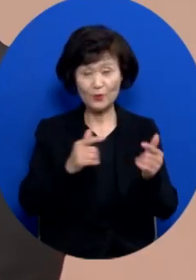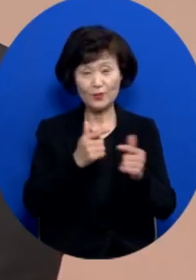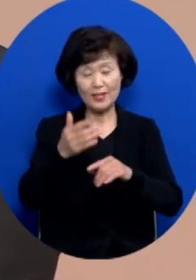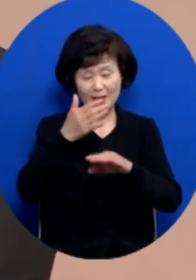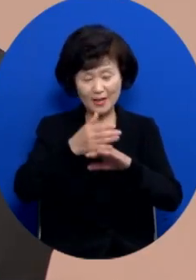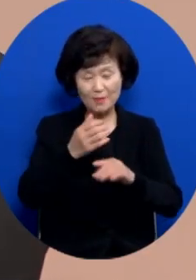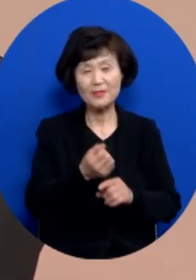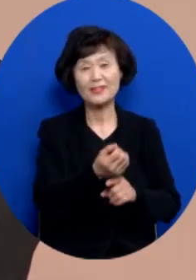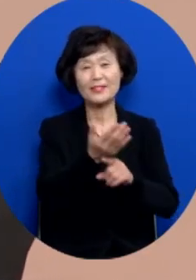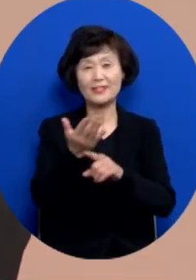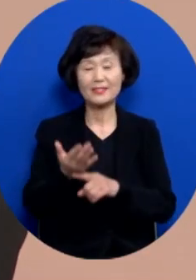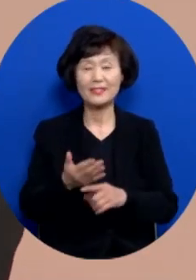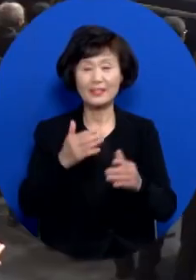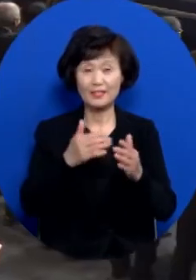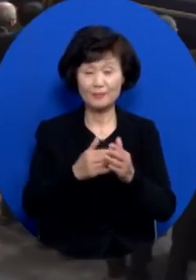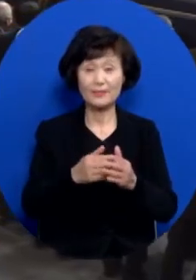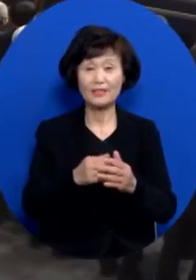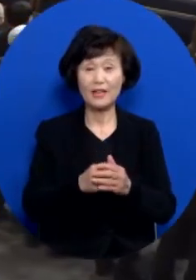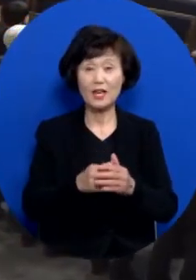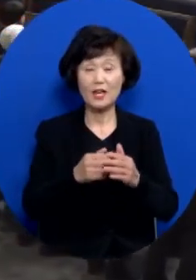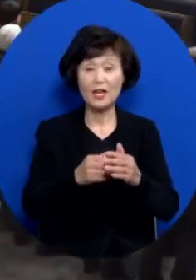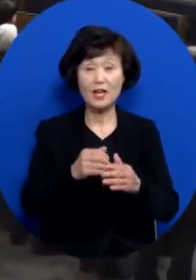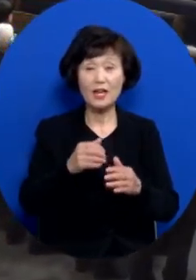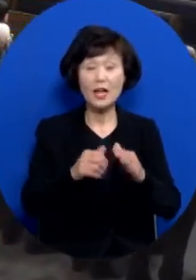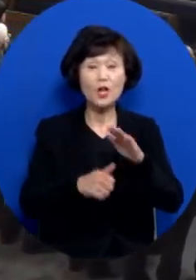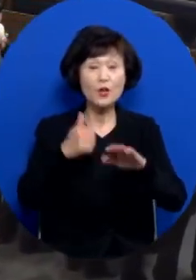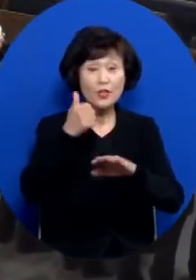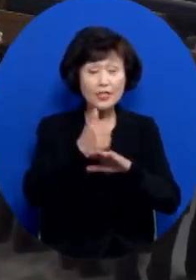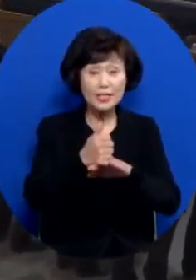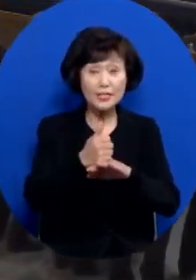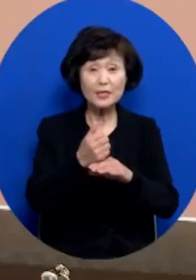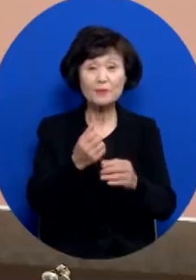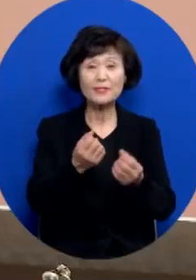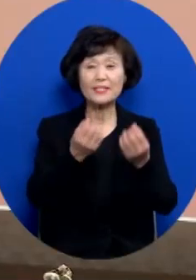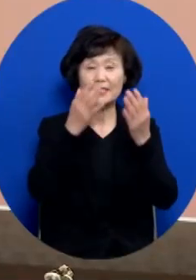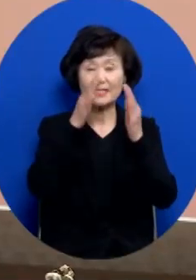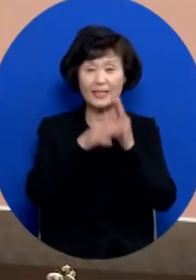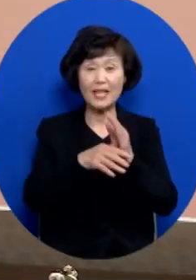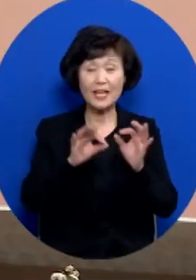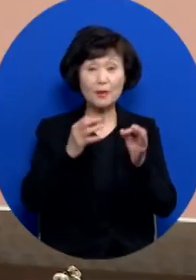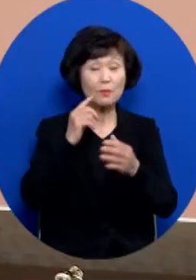인사를 전했습니다. 이어진 취임식에서 김다위 목사는 나는 죽고